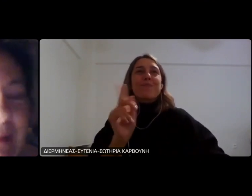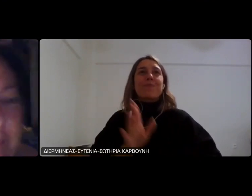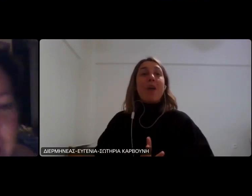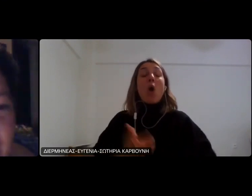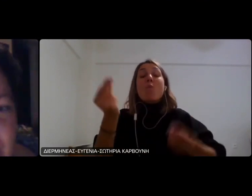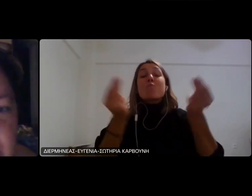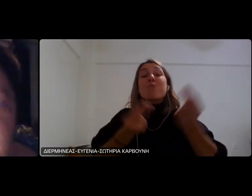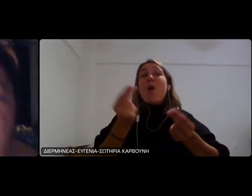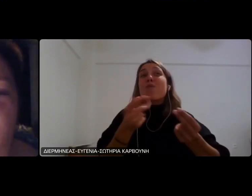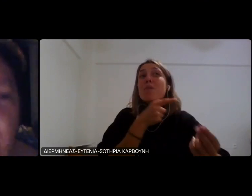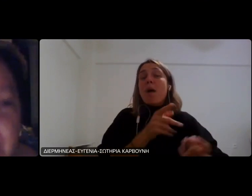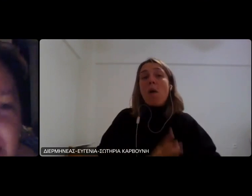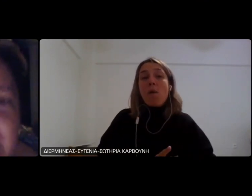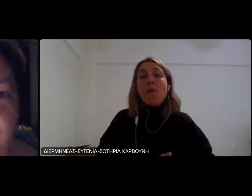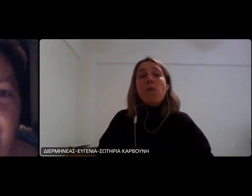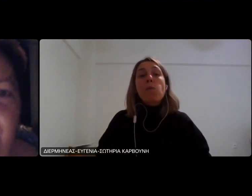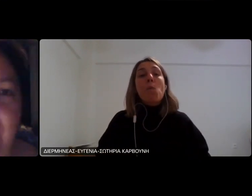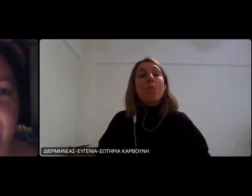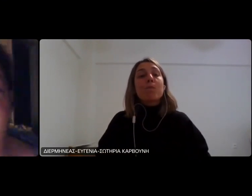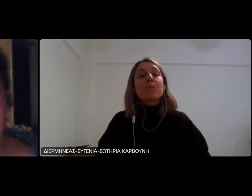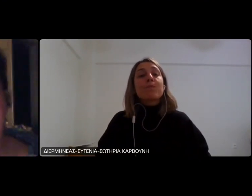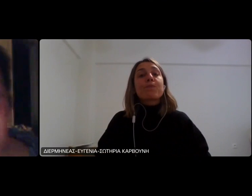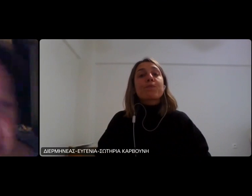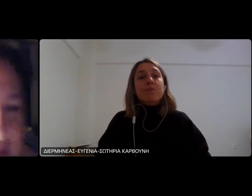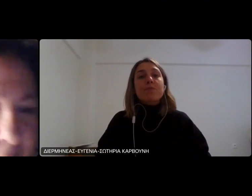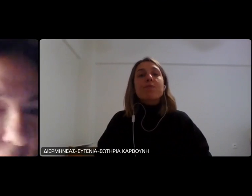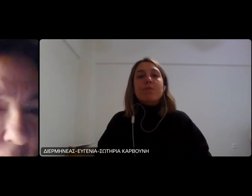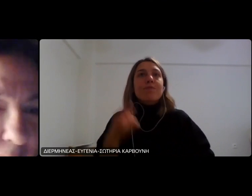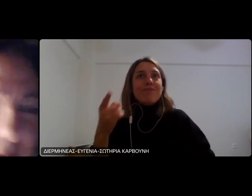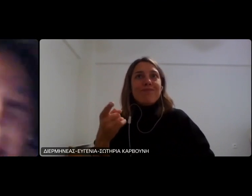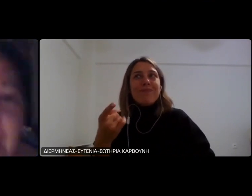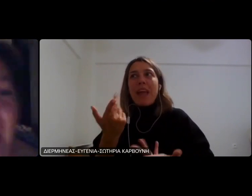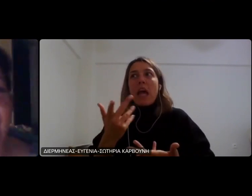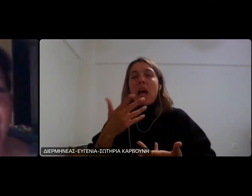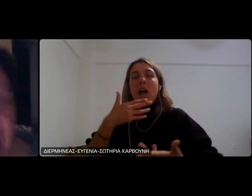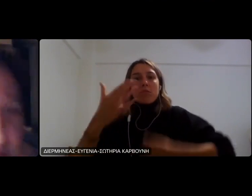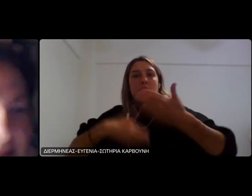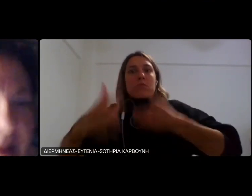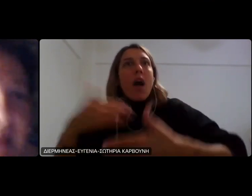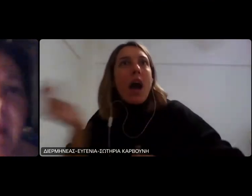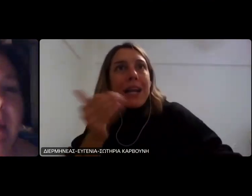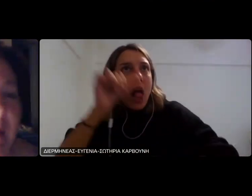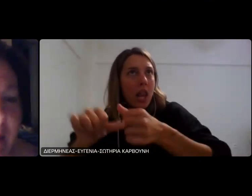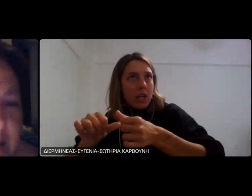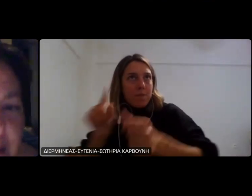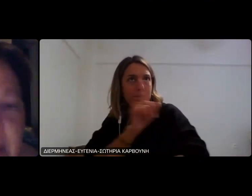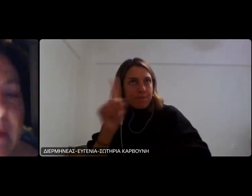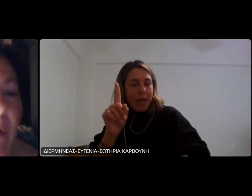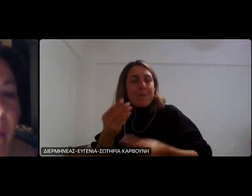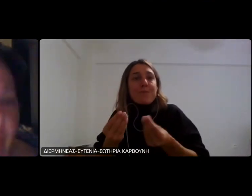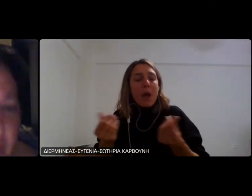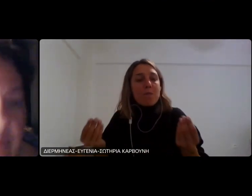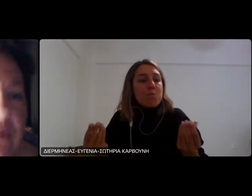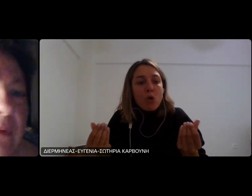πώς καταφέρνει κανείς, χωρίς να βιάσει τα πράγματα, να μπορέσει να